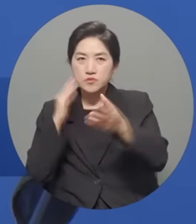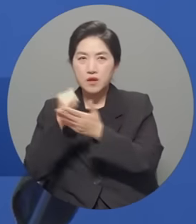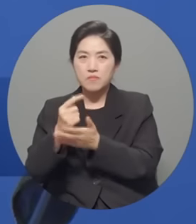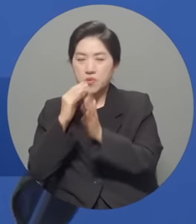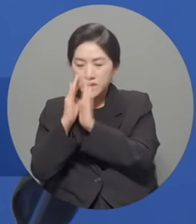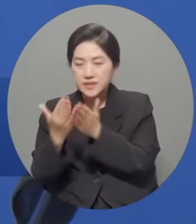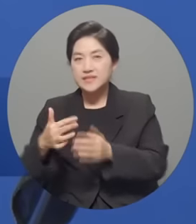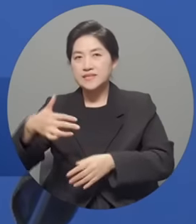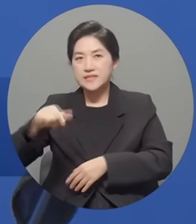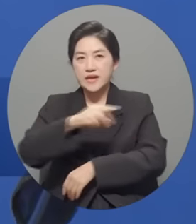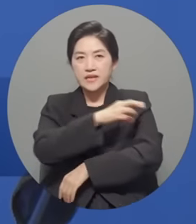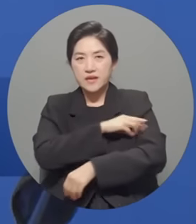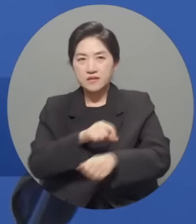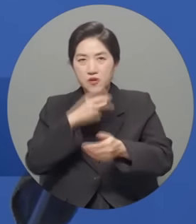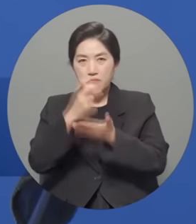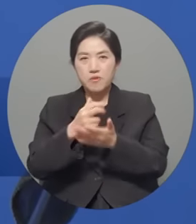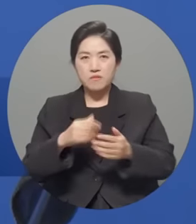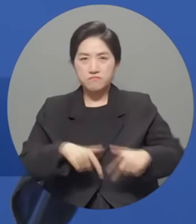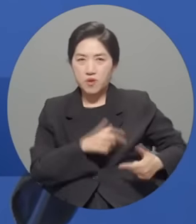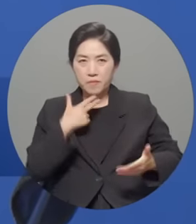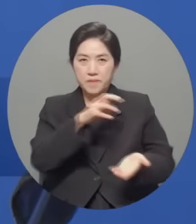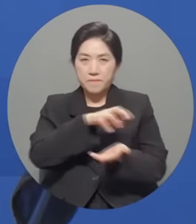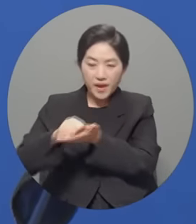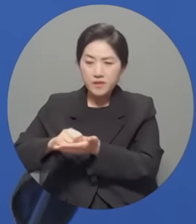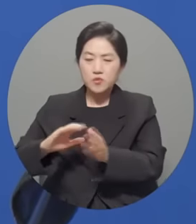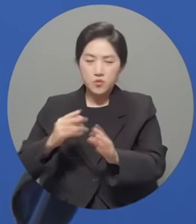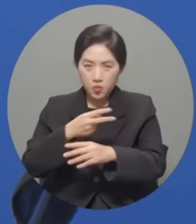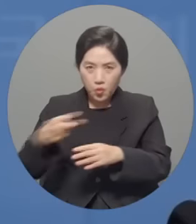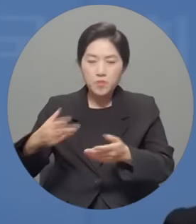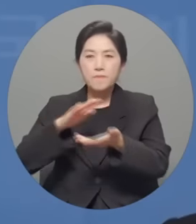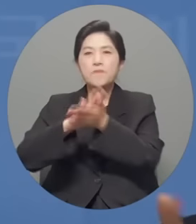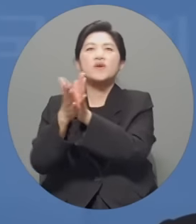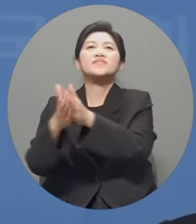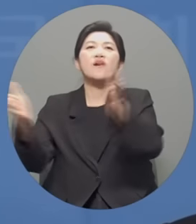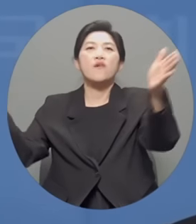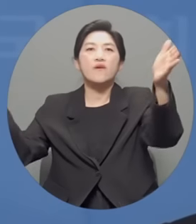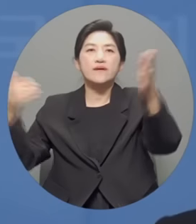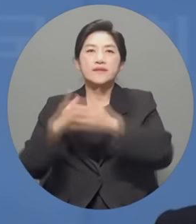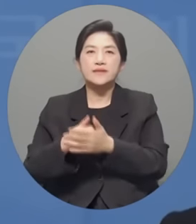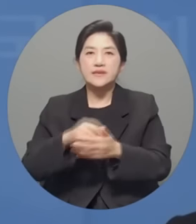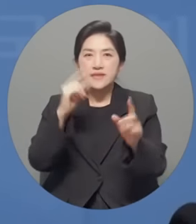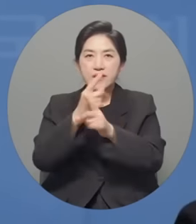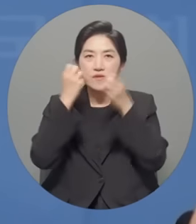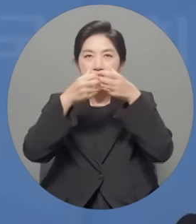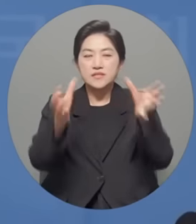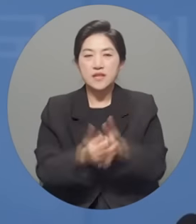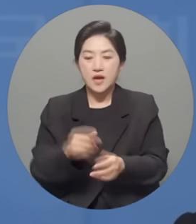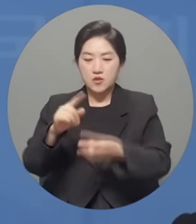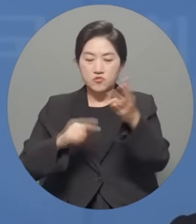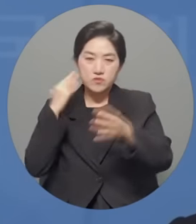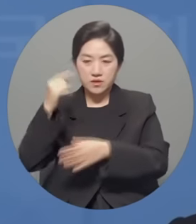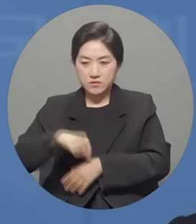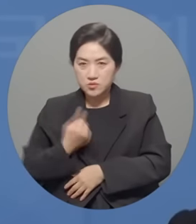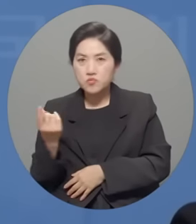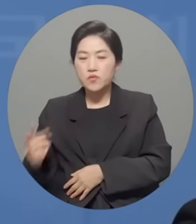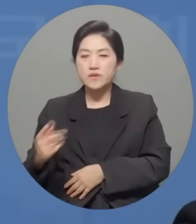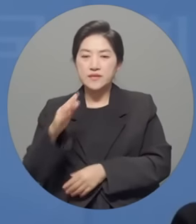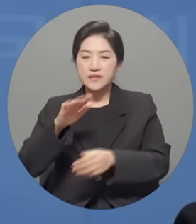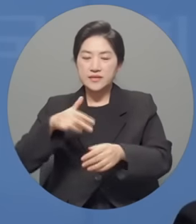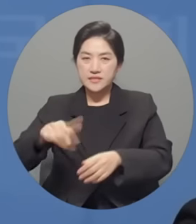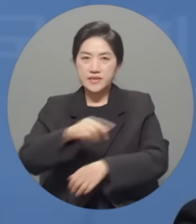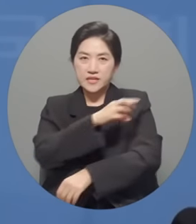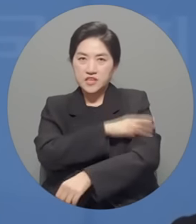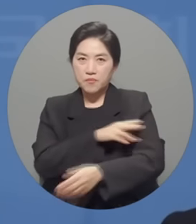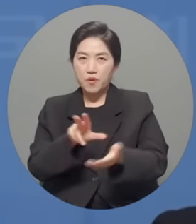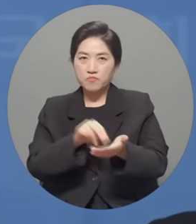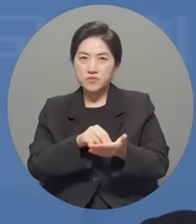최상병 특검법을 지체 없이 받아들이는 것이 변화의 시작입니다. 개혁신당도 윤 대통령 스스로 최상병 문제 해결을 영수회담